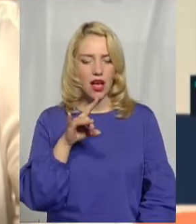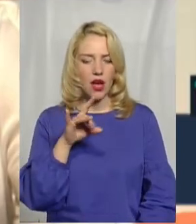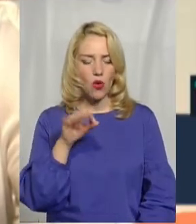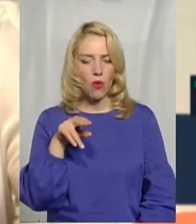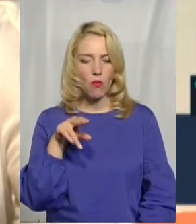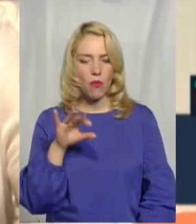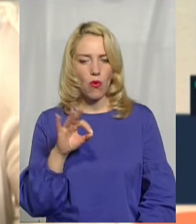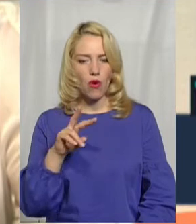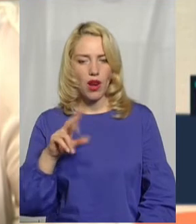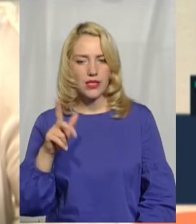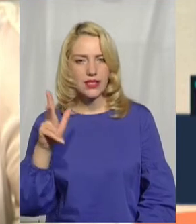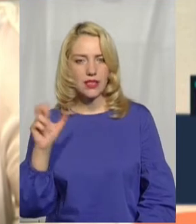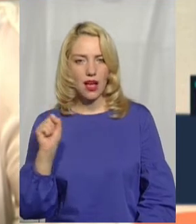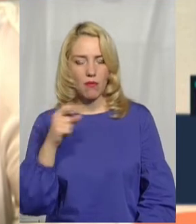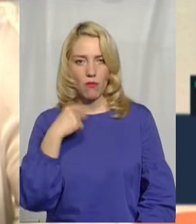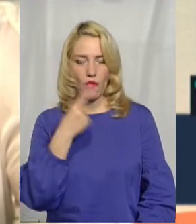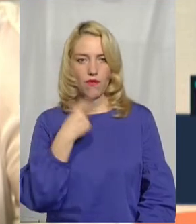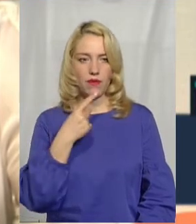маса документів – це